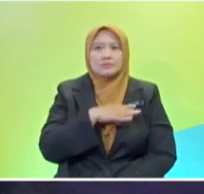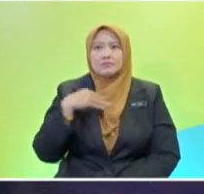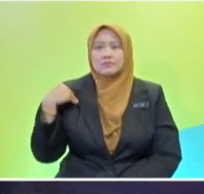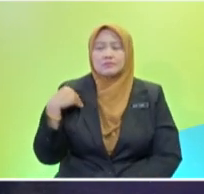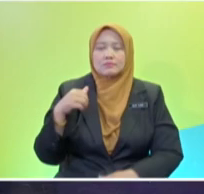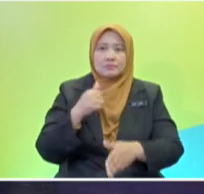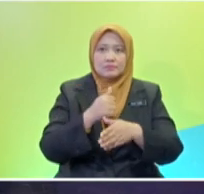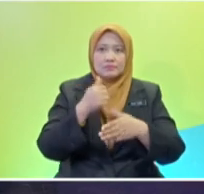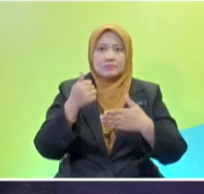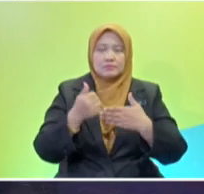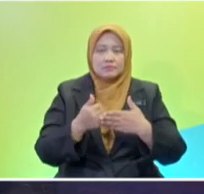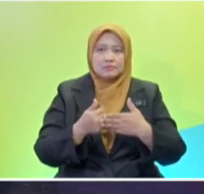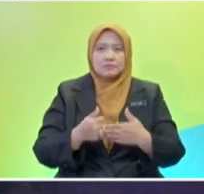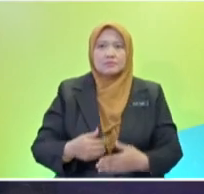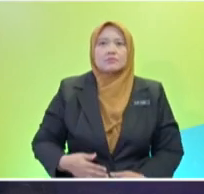juga